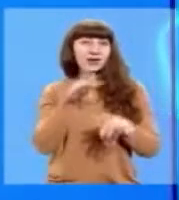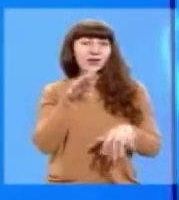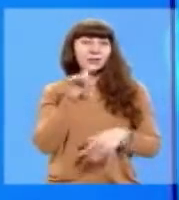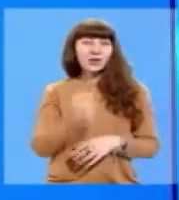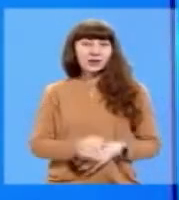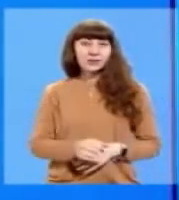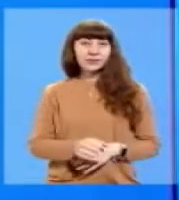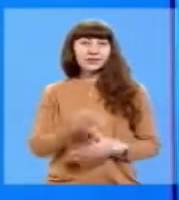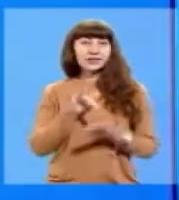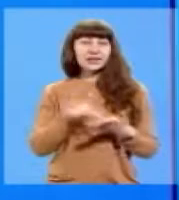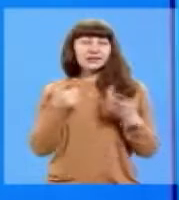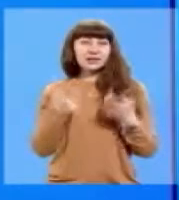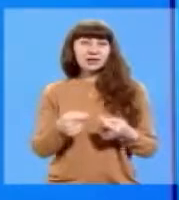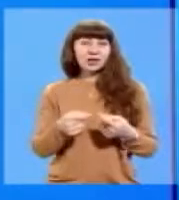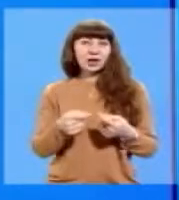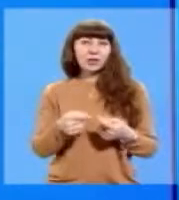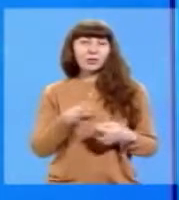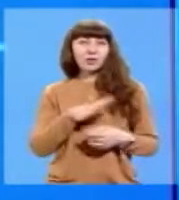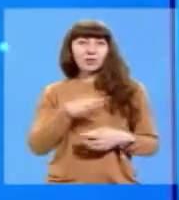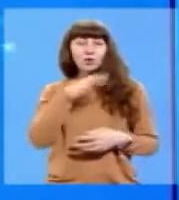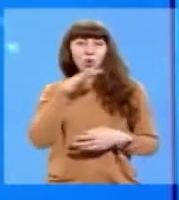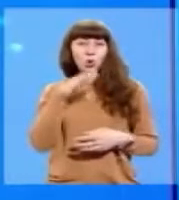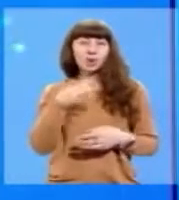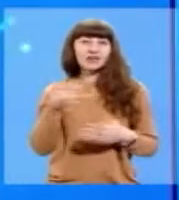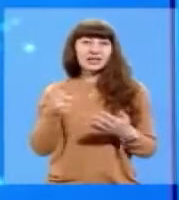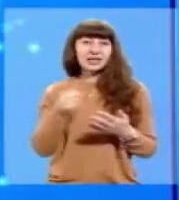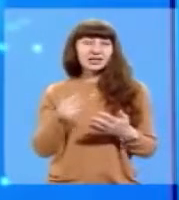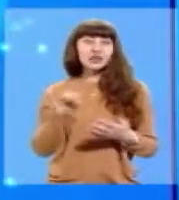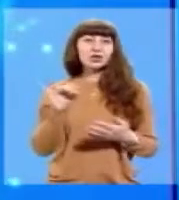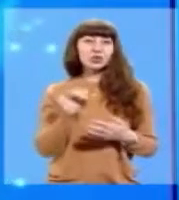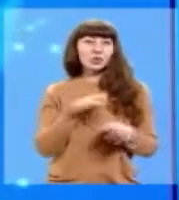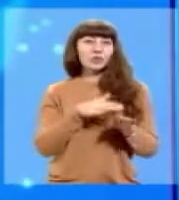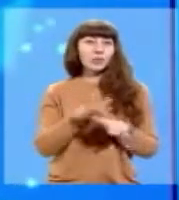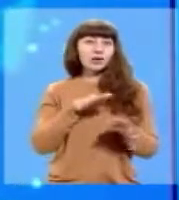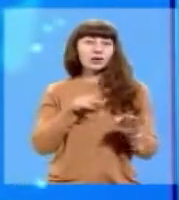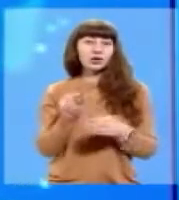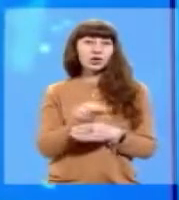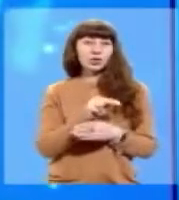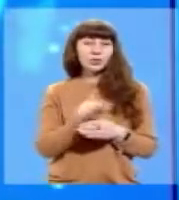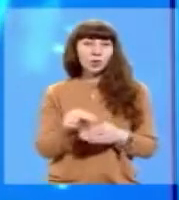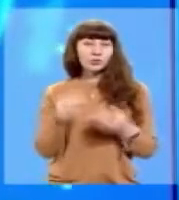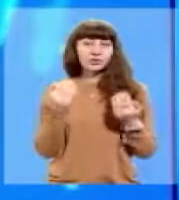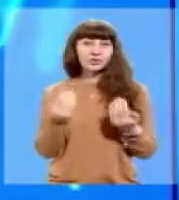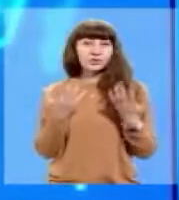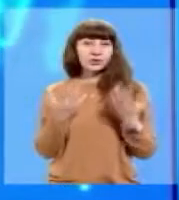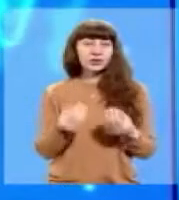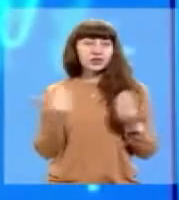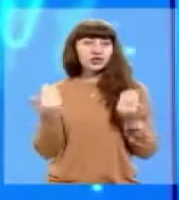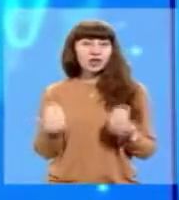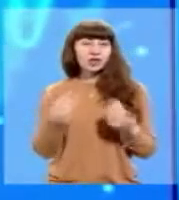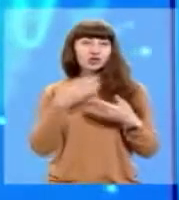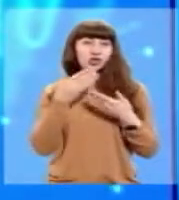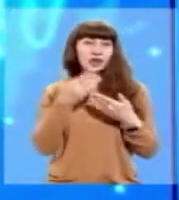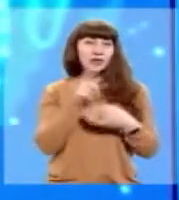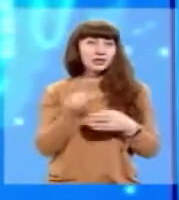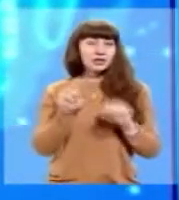болған орталыққа жөндеу жұмыстары жүргізіліп жаңа реңгірді. Енді оқырмандар жайлы жаңа заманға сай жабдықталған жерде